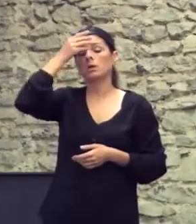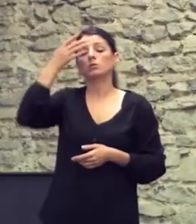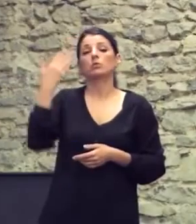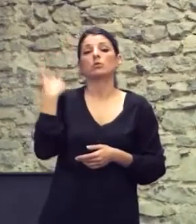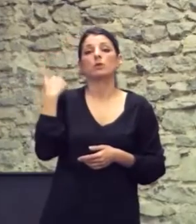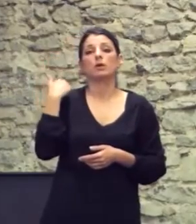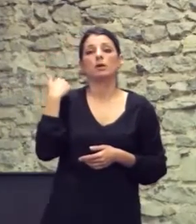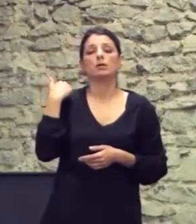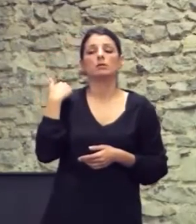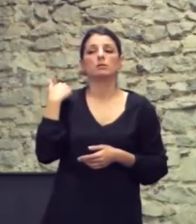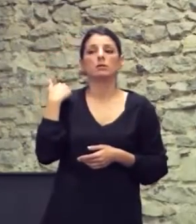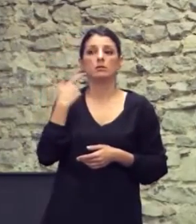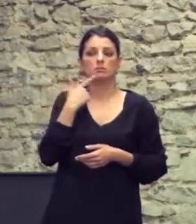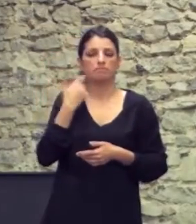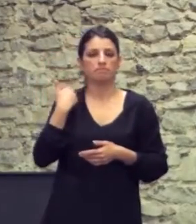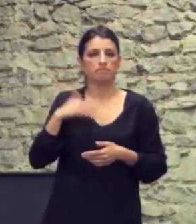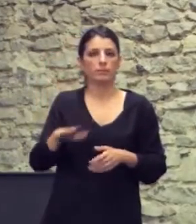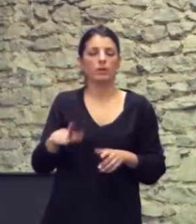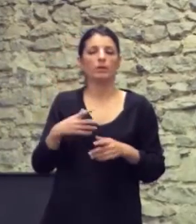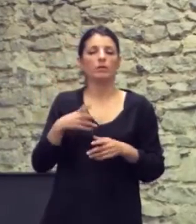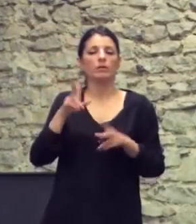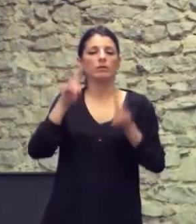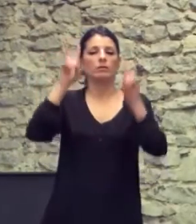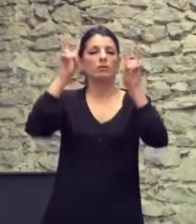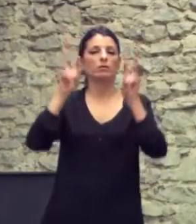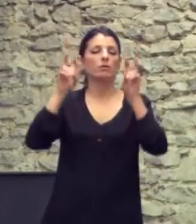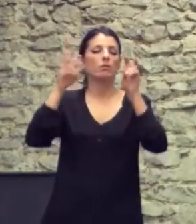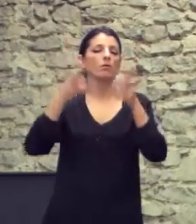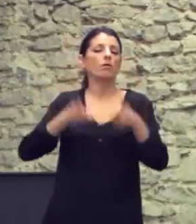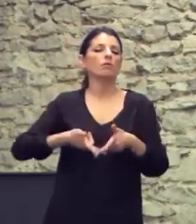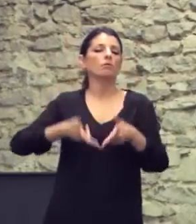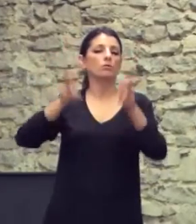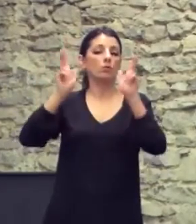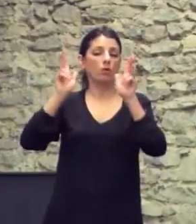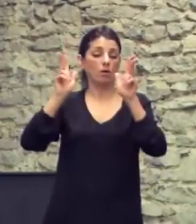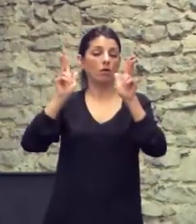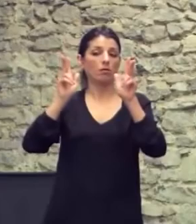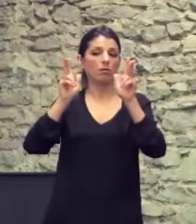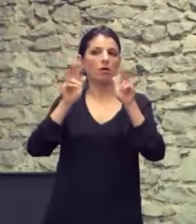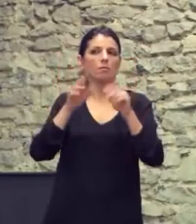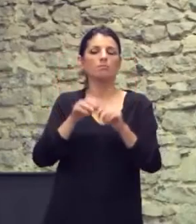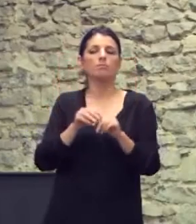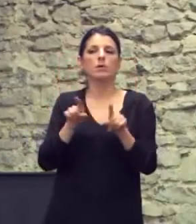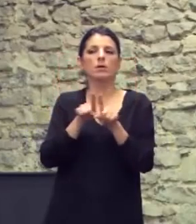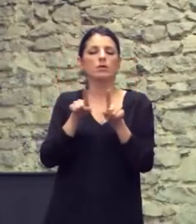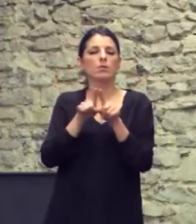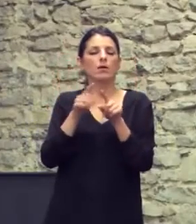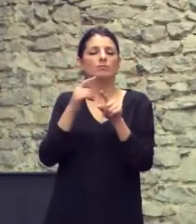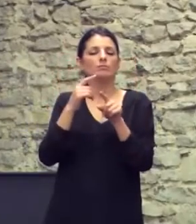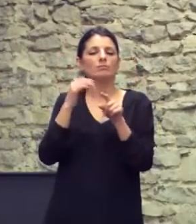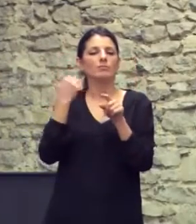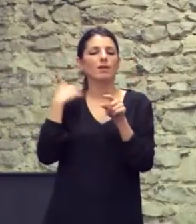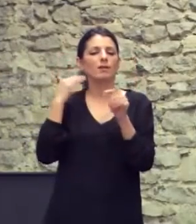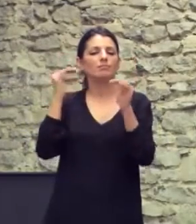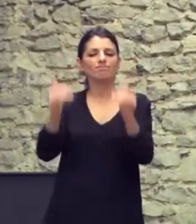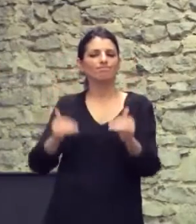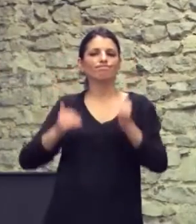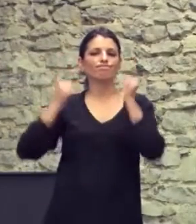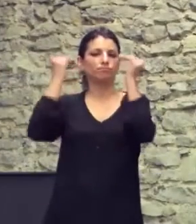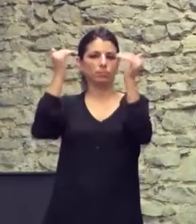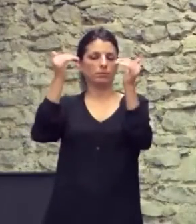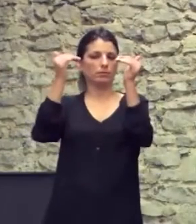aipatzen duen aldetik, uste dut, tolerantziaren zera horretatik salto egin bar dugula. Osa, eraman bar dugula kontu